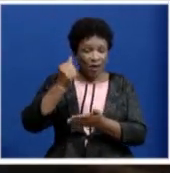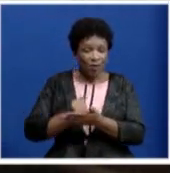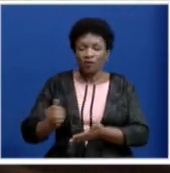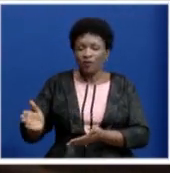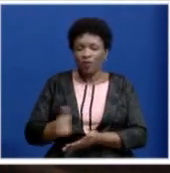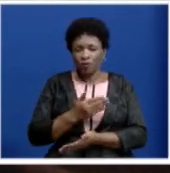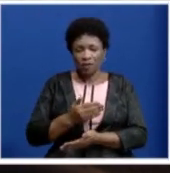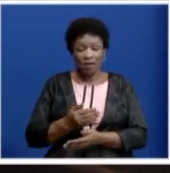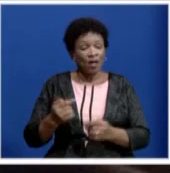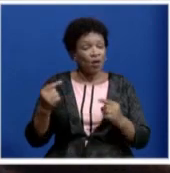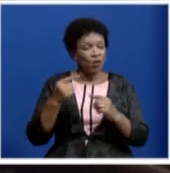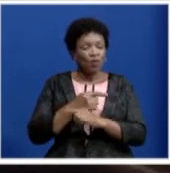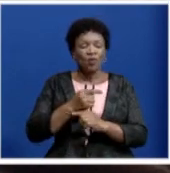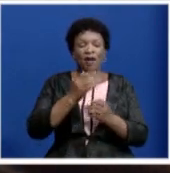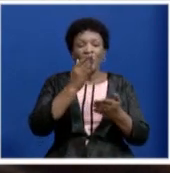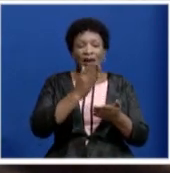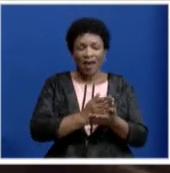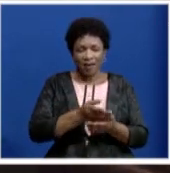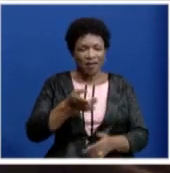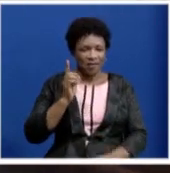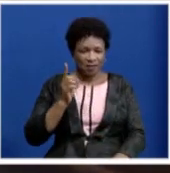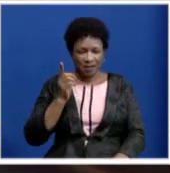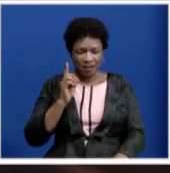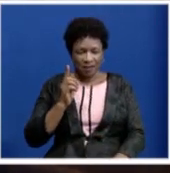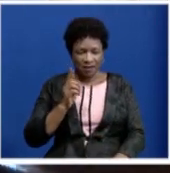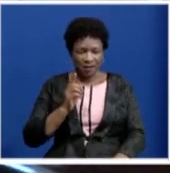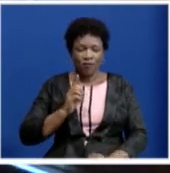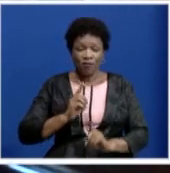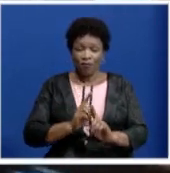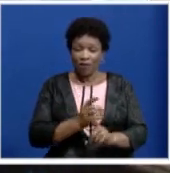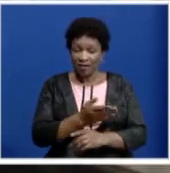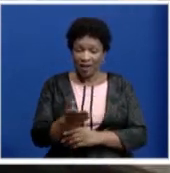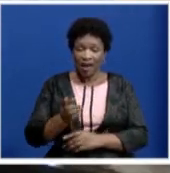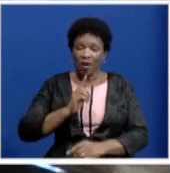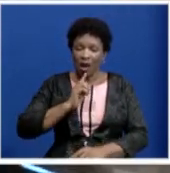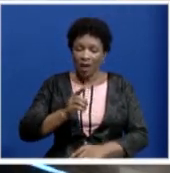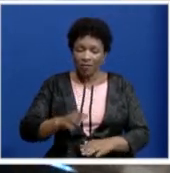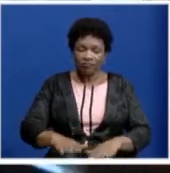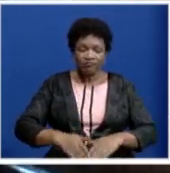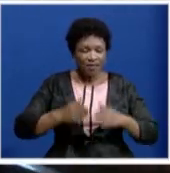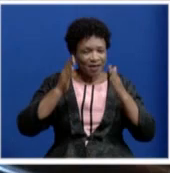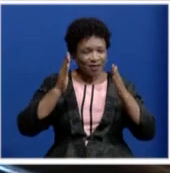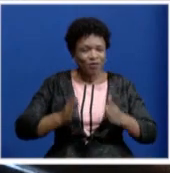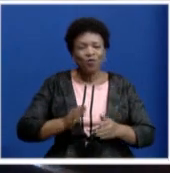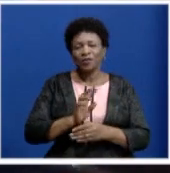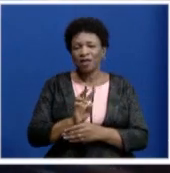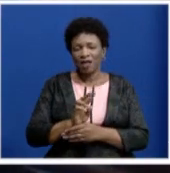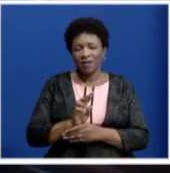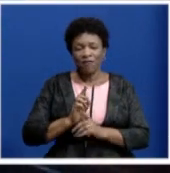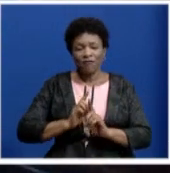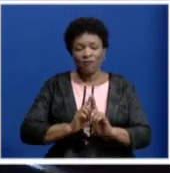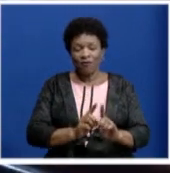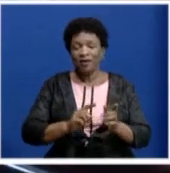kwani lakii wa haki ya asili kufu hay aka amri kwa baraz kuu la chemaa